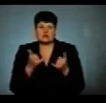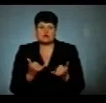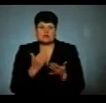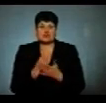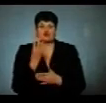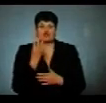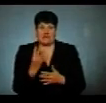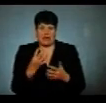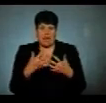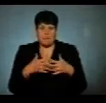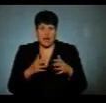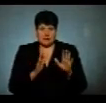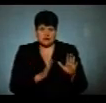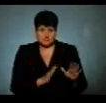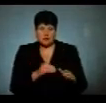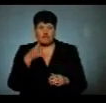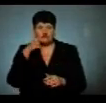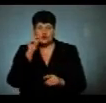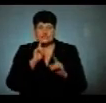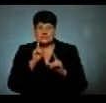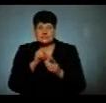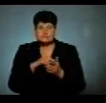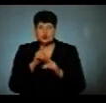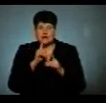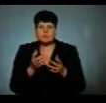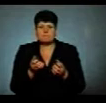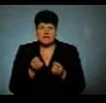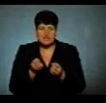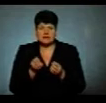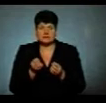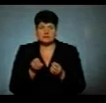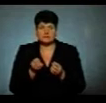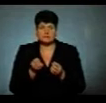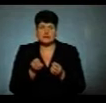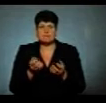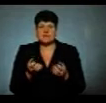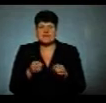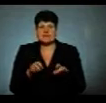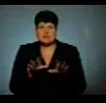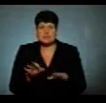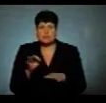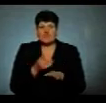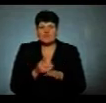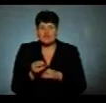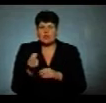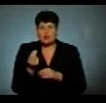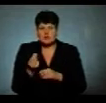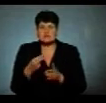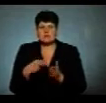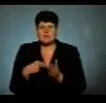апарати. Вчора сесія міської ради прийняла, тримно зібралася і прийняла рішення про виділення коштів для